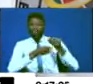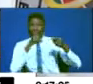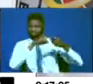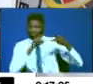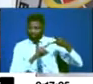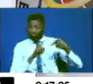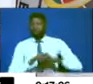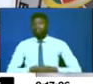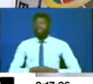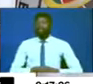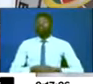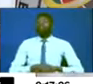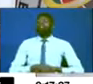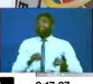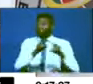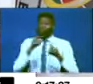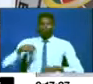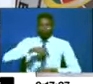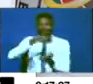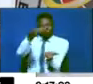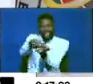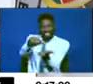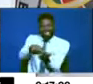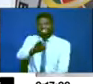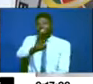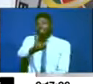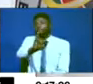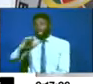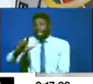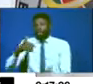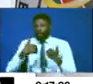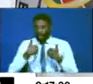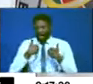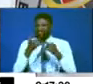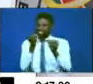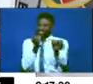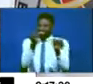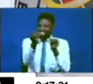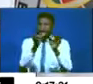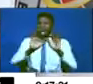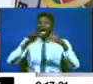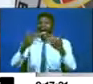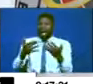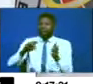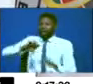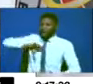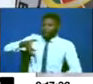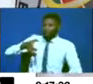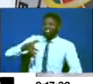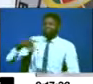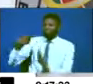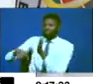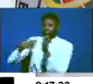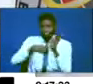bill yetu ambayo yenye kuzungumzia utozaji wa ushuru ambayo iko katika county assembly.